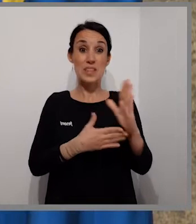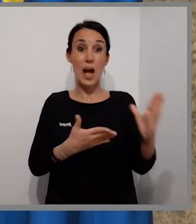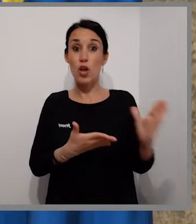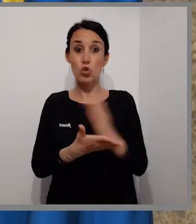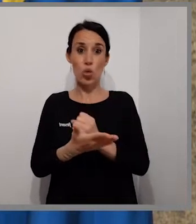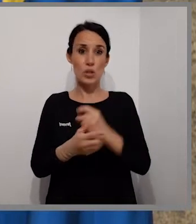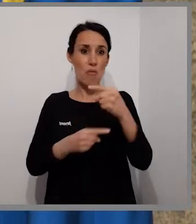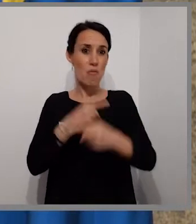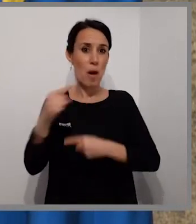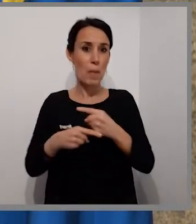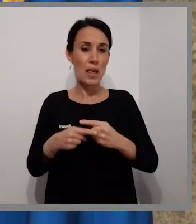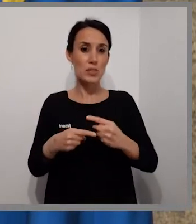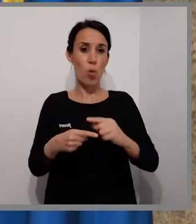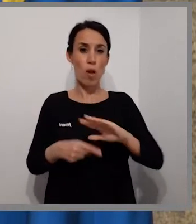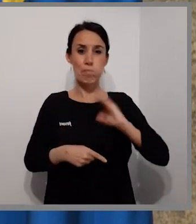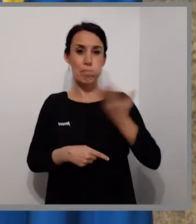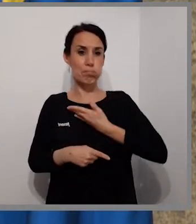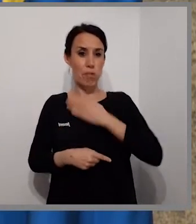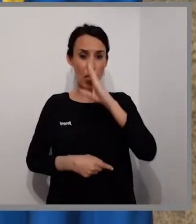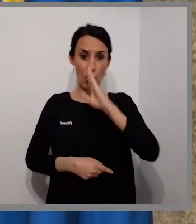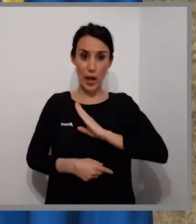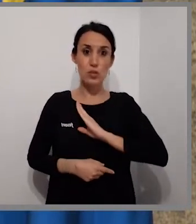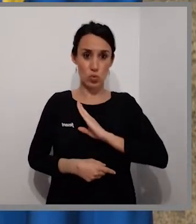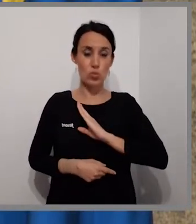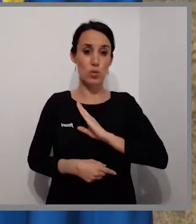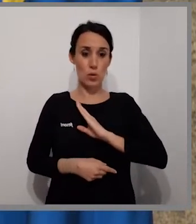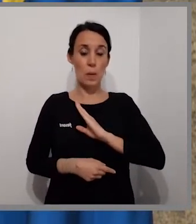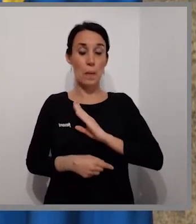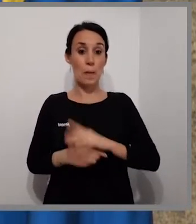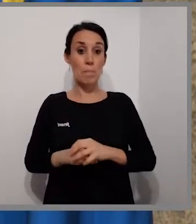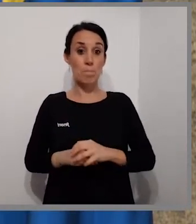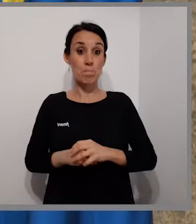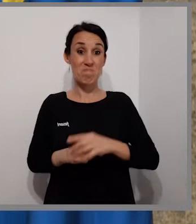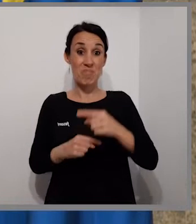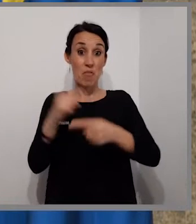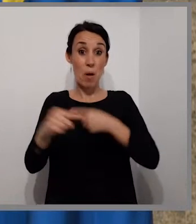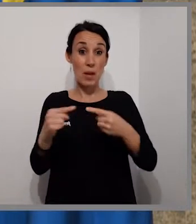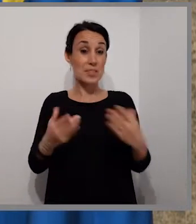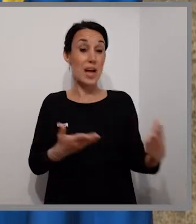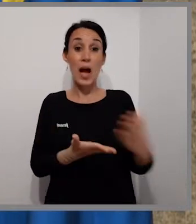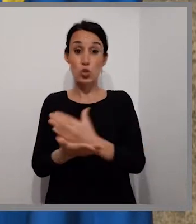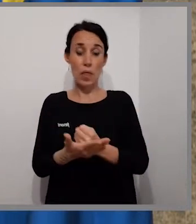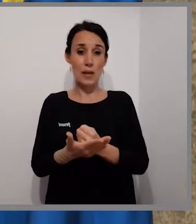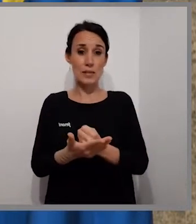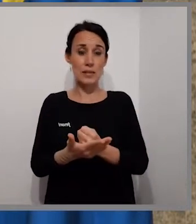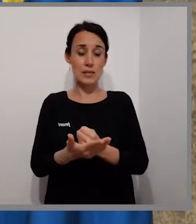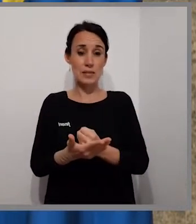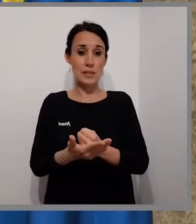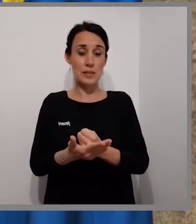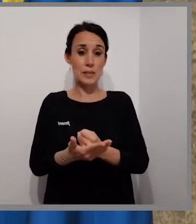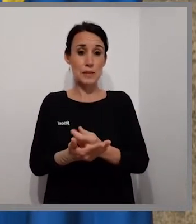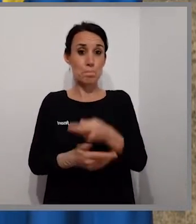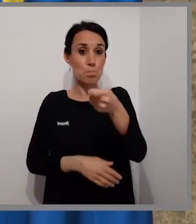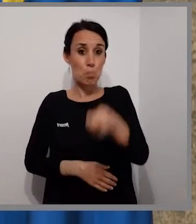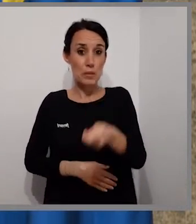les famílies afectades directament. A elles el nostre condol i el